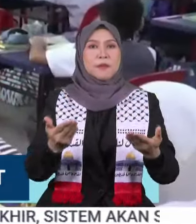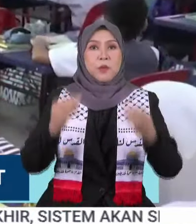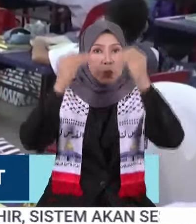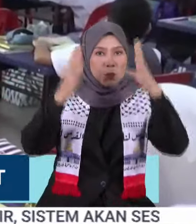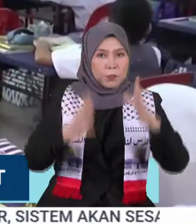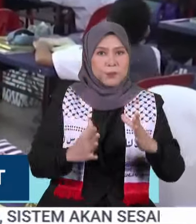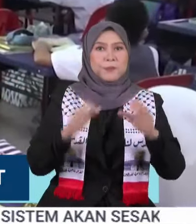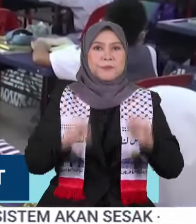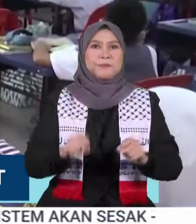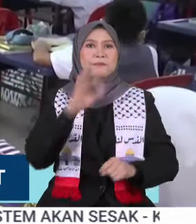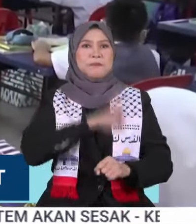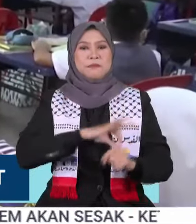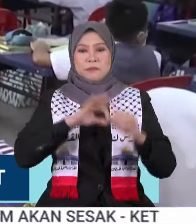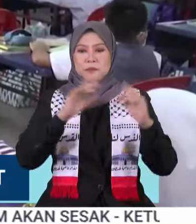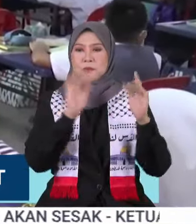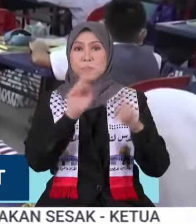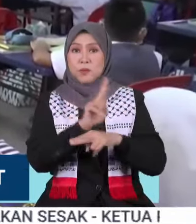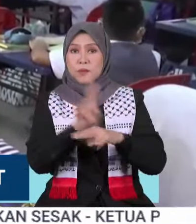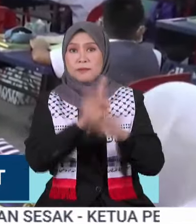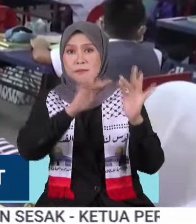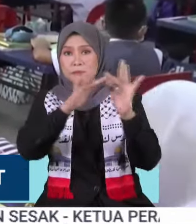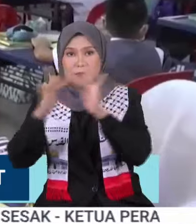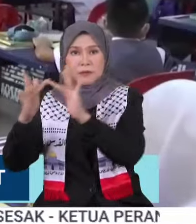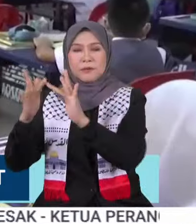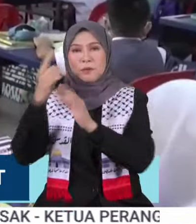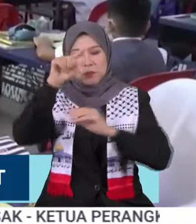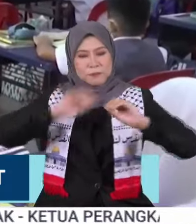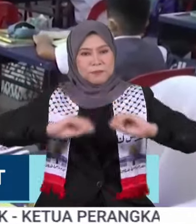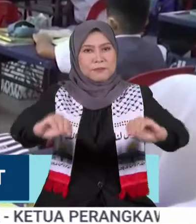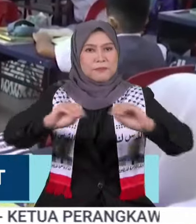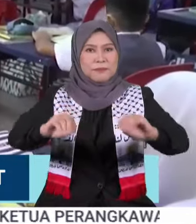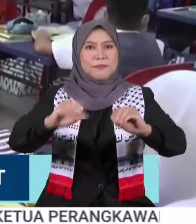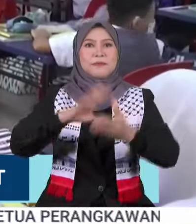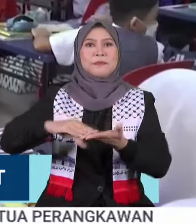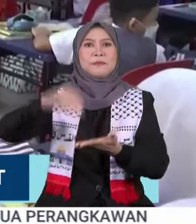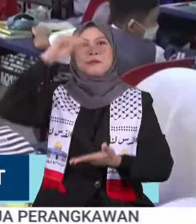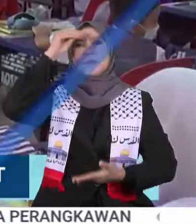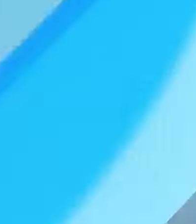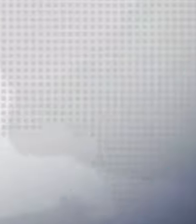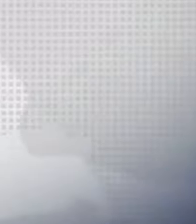guru dapat manfaatkan internet sepenuhnya bagi tujuan pengajaran dan pembelajaran.